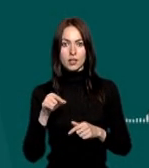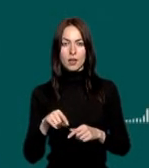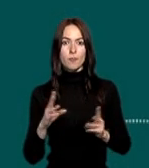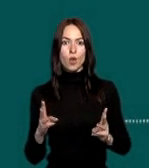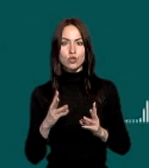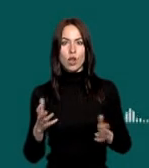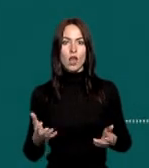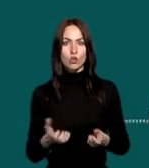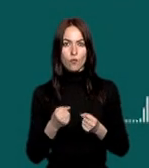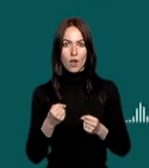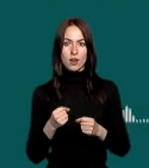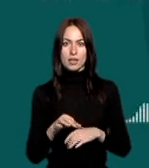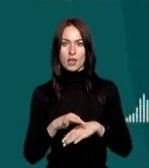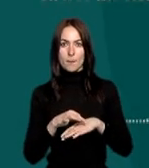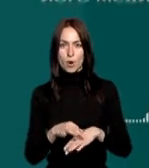пожежно-рятувальники провели